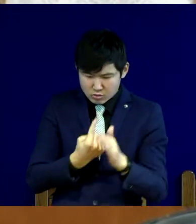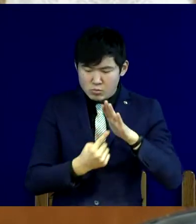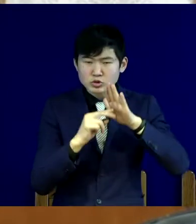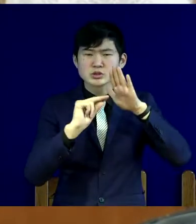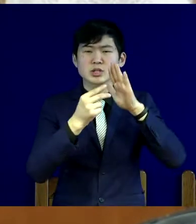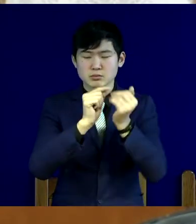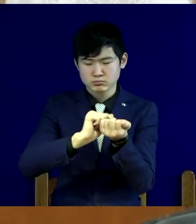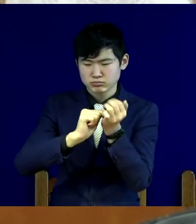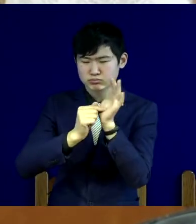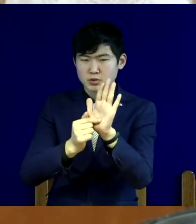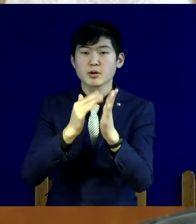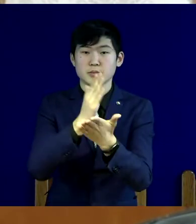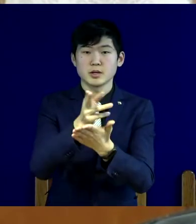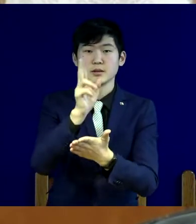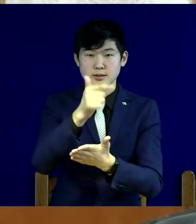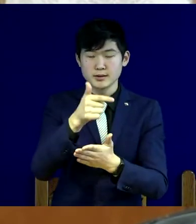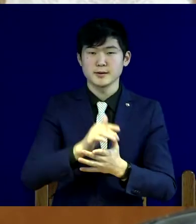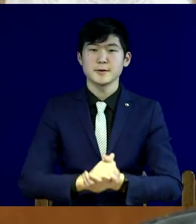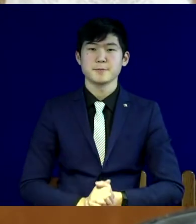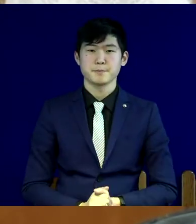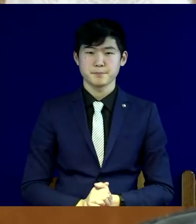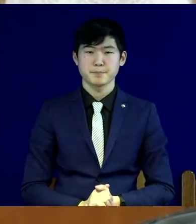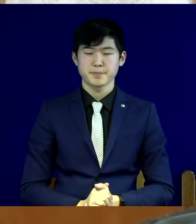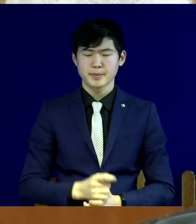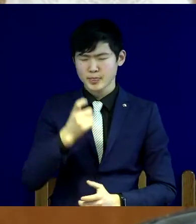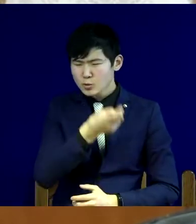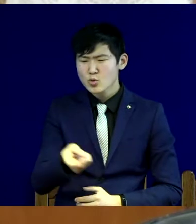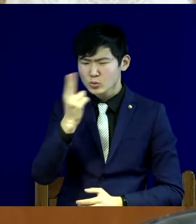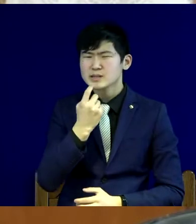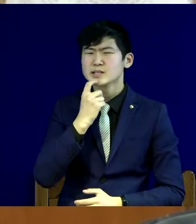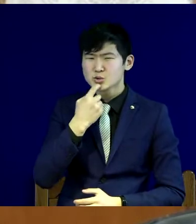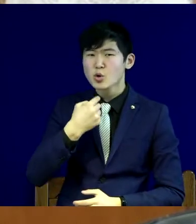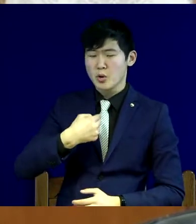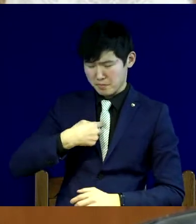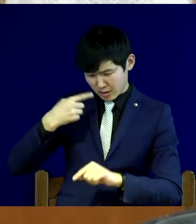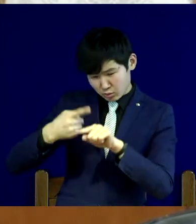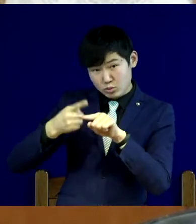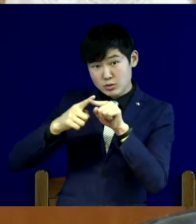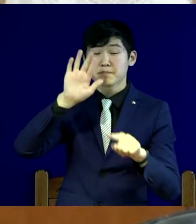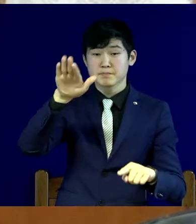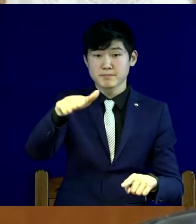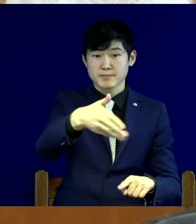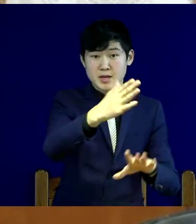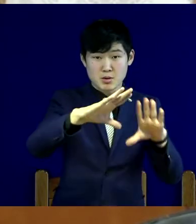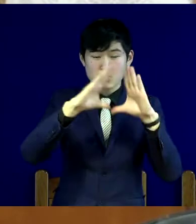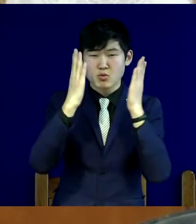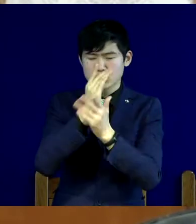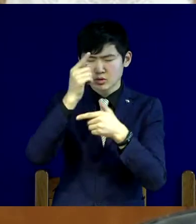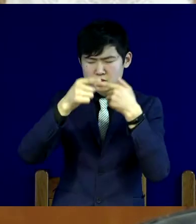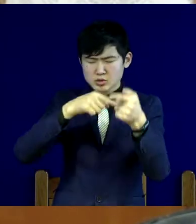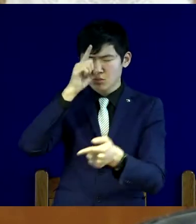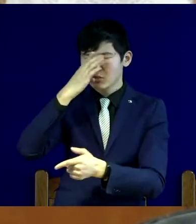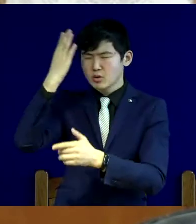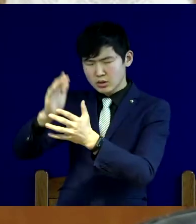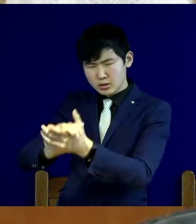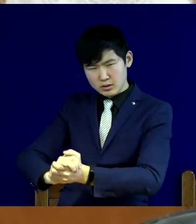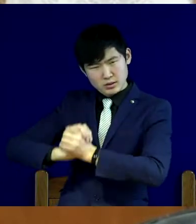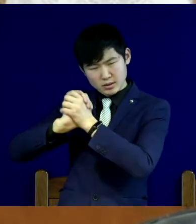되어있습니다 어려울수록 더욱 주니 뭐지 하고 또 신앙생활을 하고 복음도